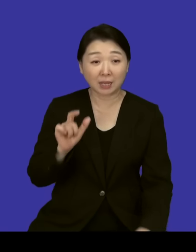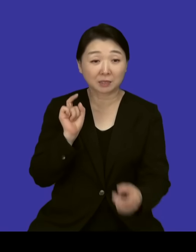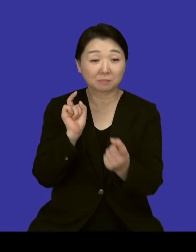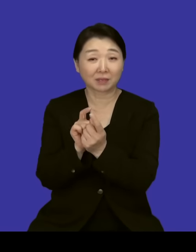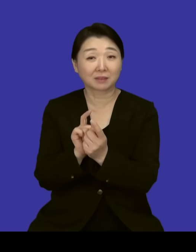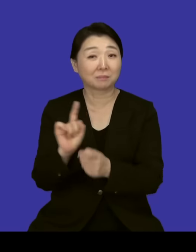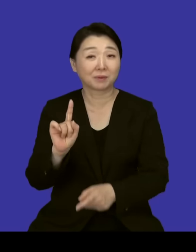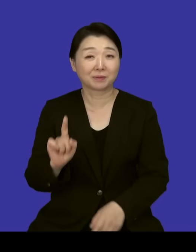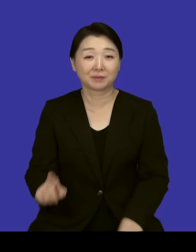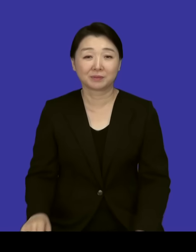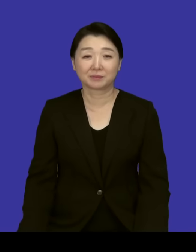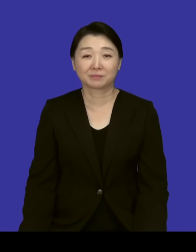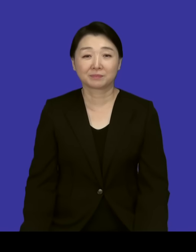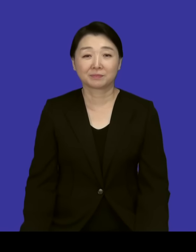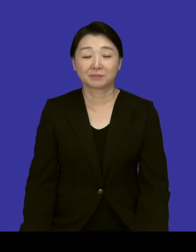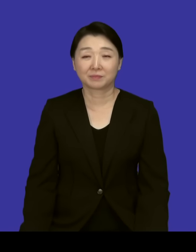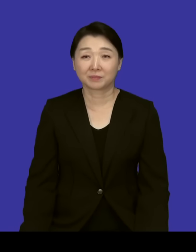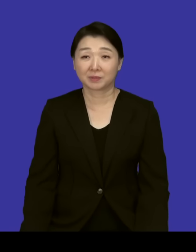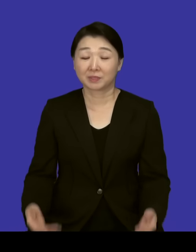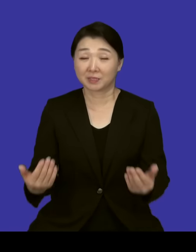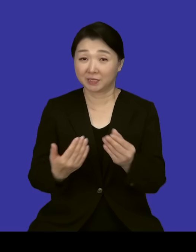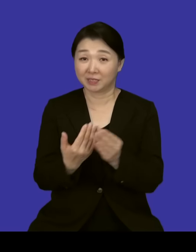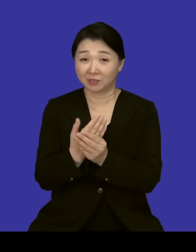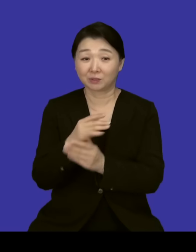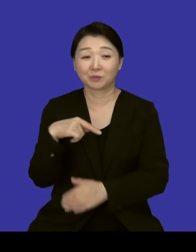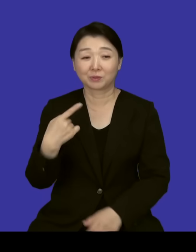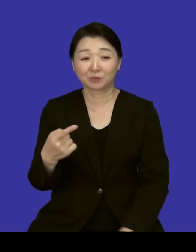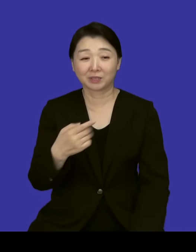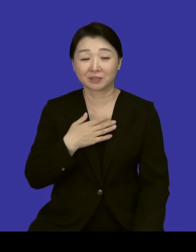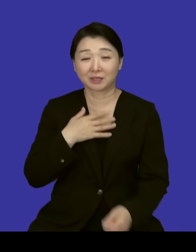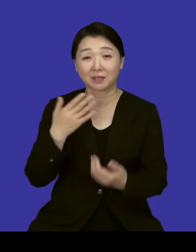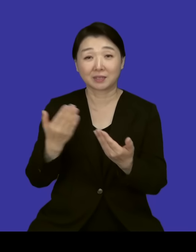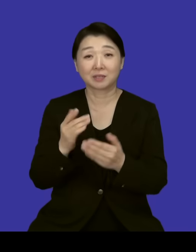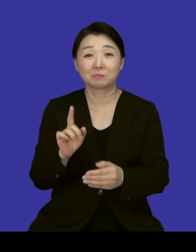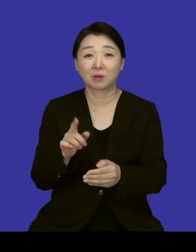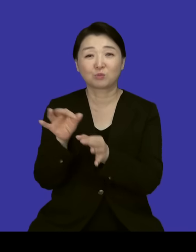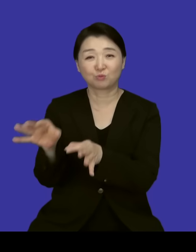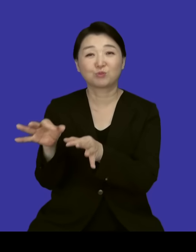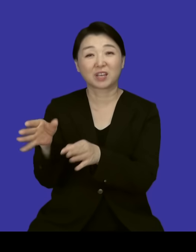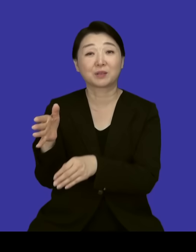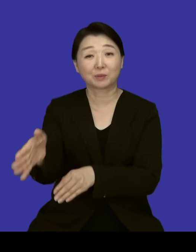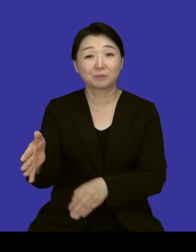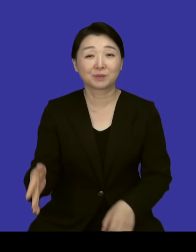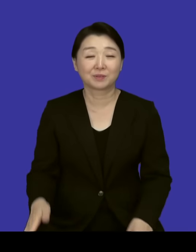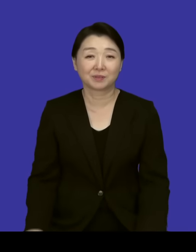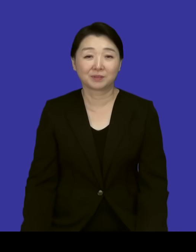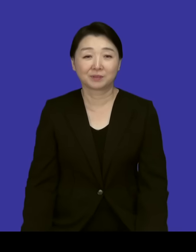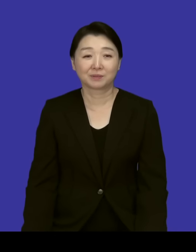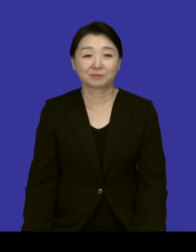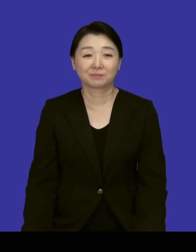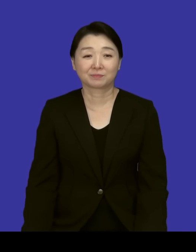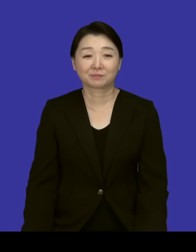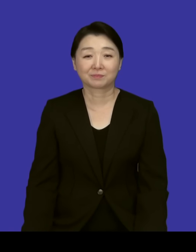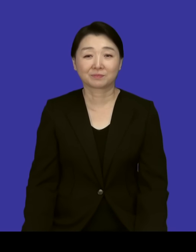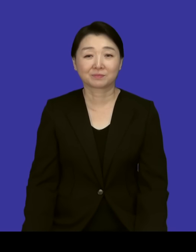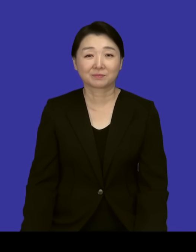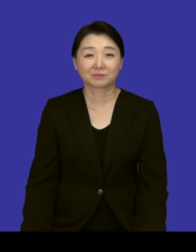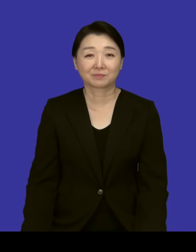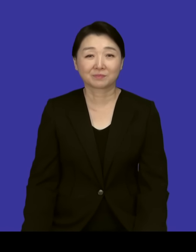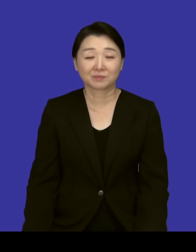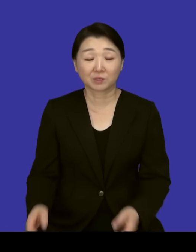계기가 있으세요? 그 일이 있고 나서 이제 제가 아무래도 하는 일이 투자 일이다 보니까요. 네. 저희